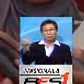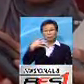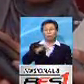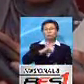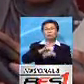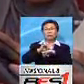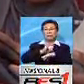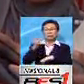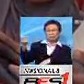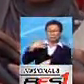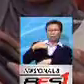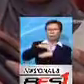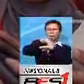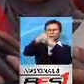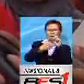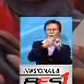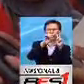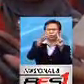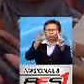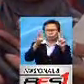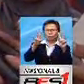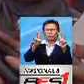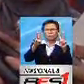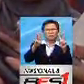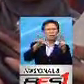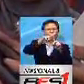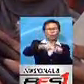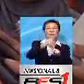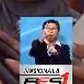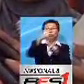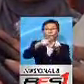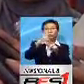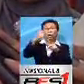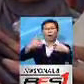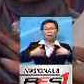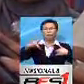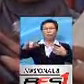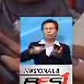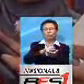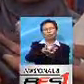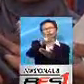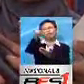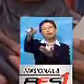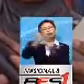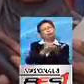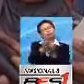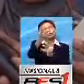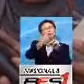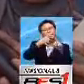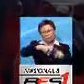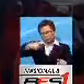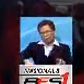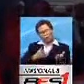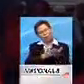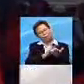pada tahun hadapan, pada bulan 1 ini akan ada satu penerbangan charter flight daripada